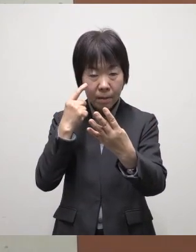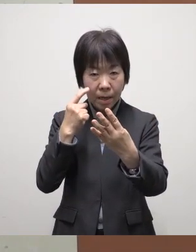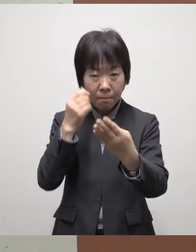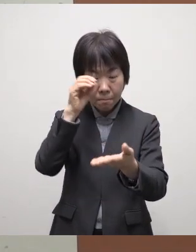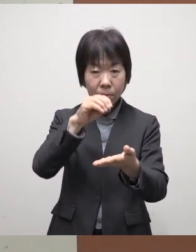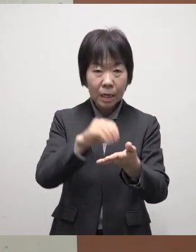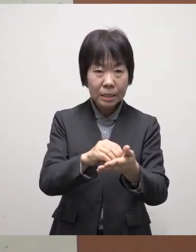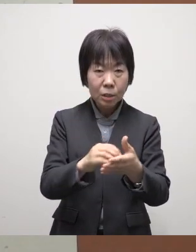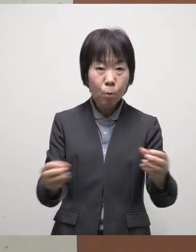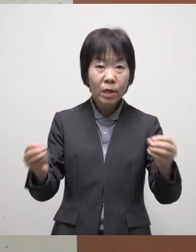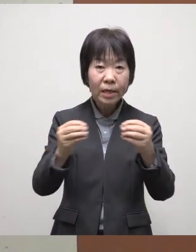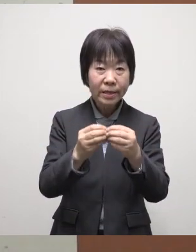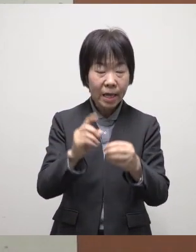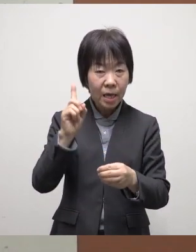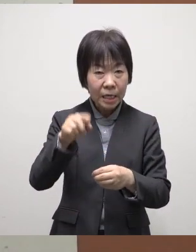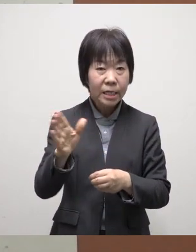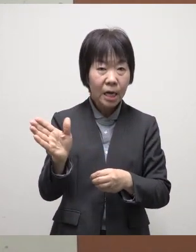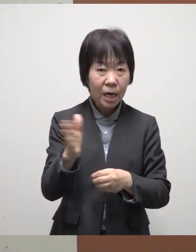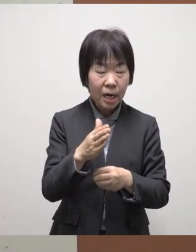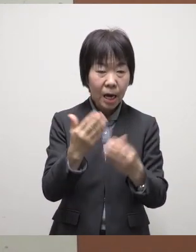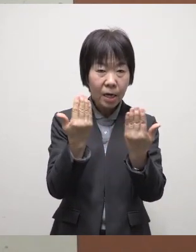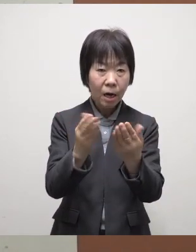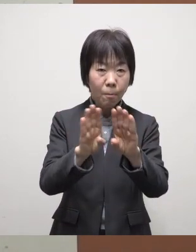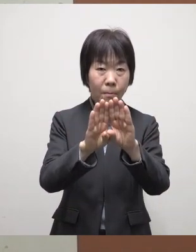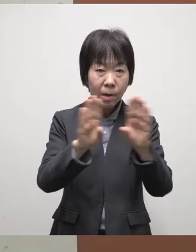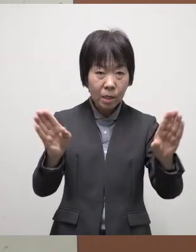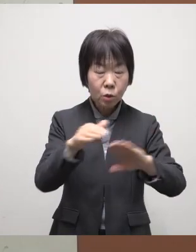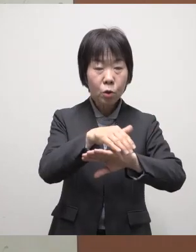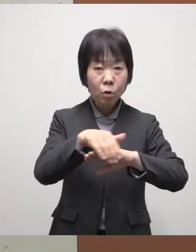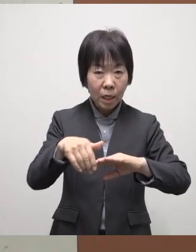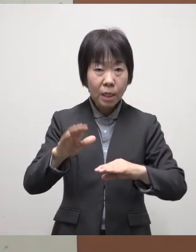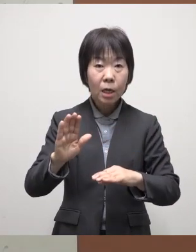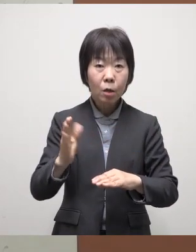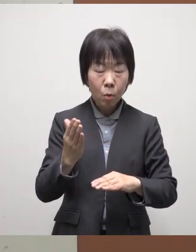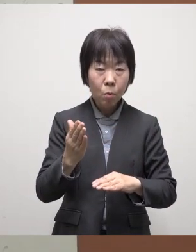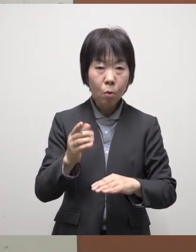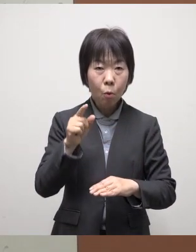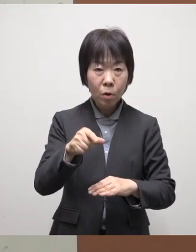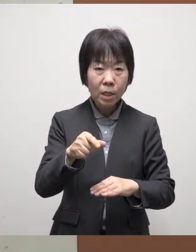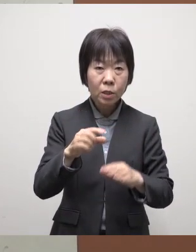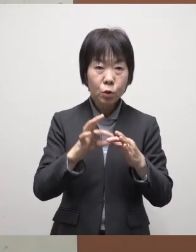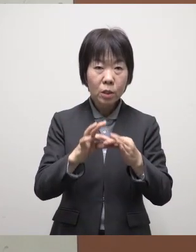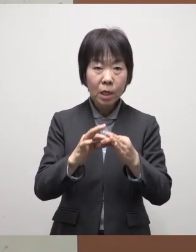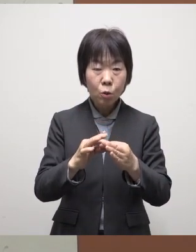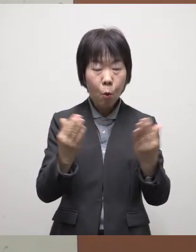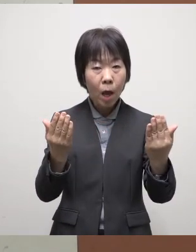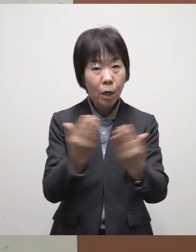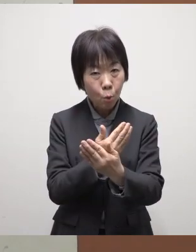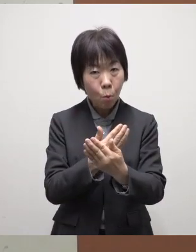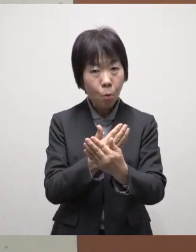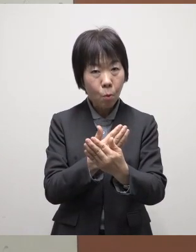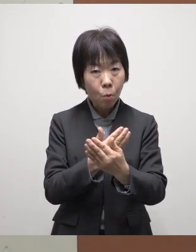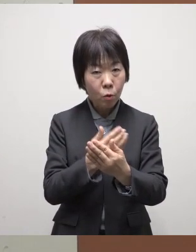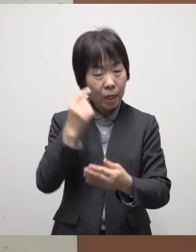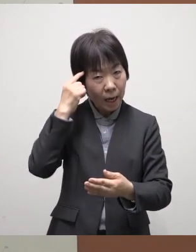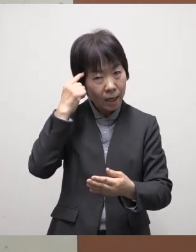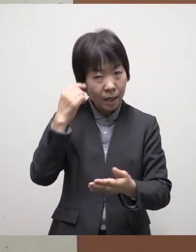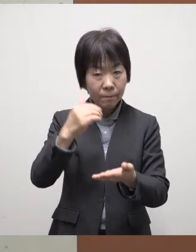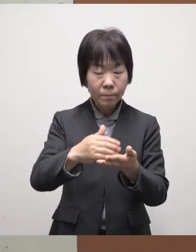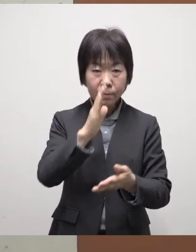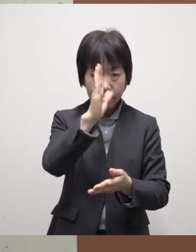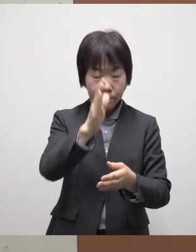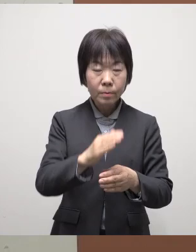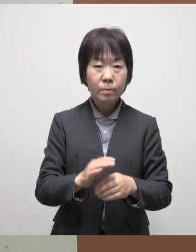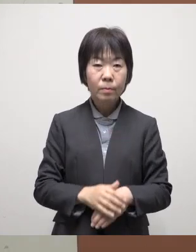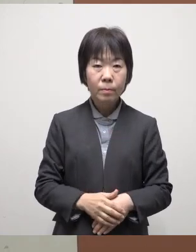伴って明日からの学校再開するという予定でしたがその辺りの変更と言います箇所感っていうのはと思い